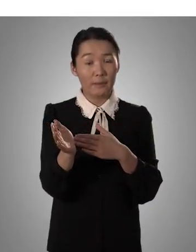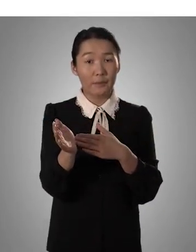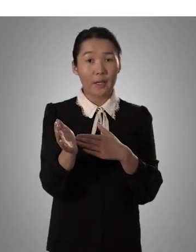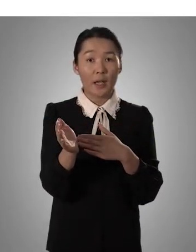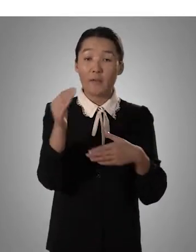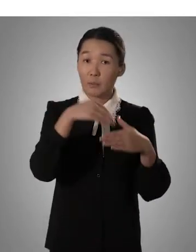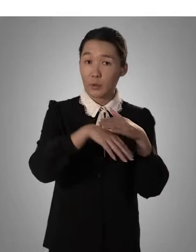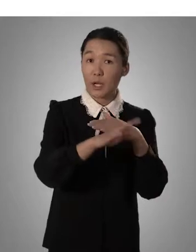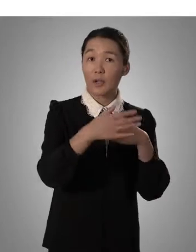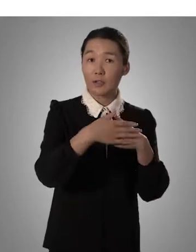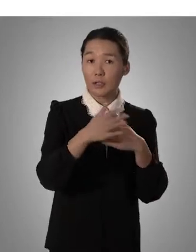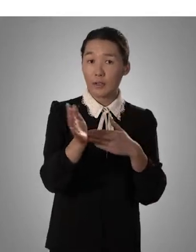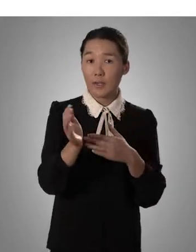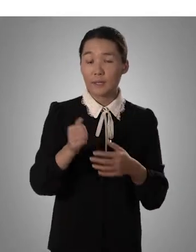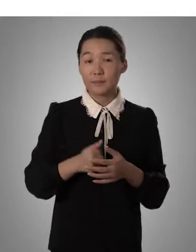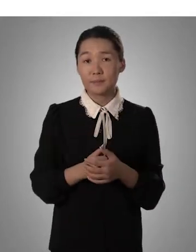дверь